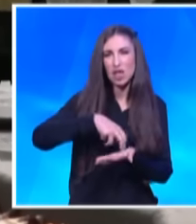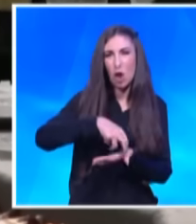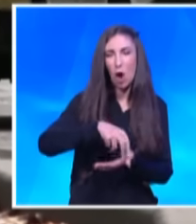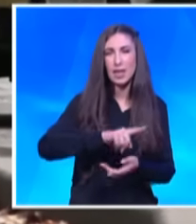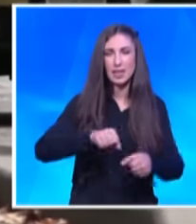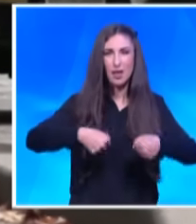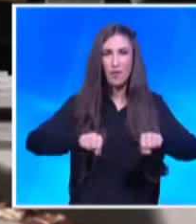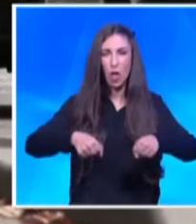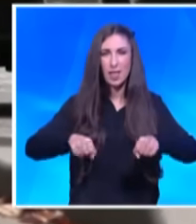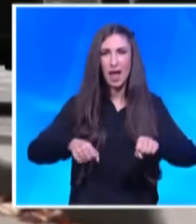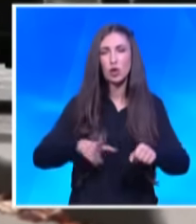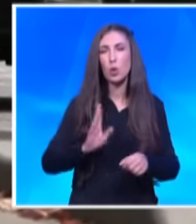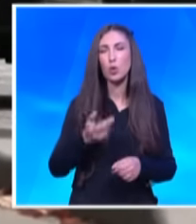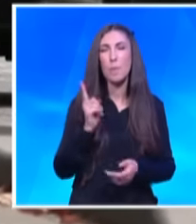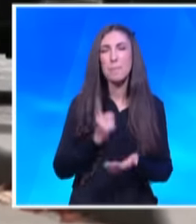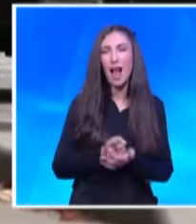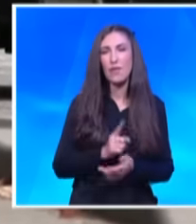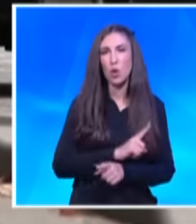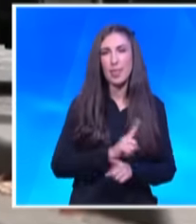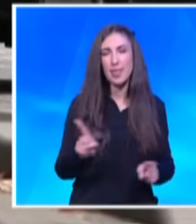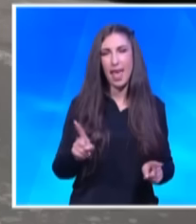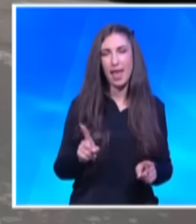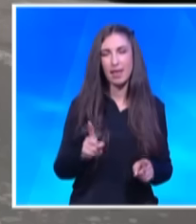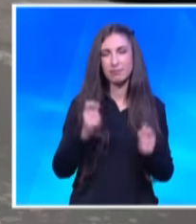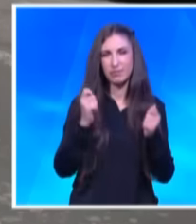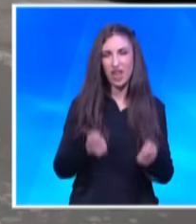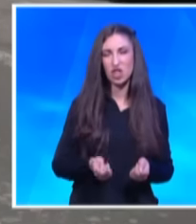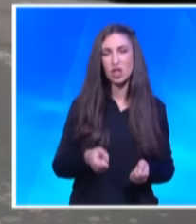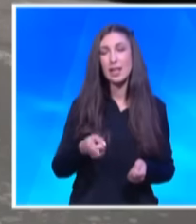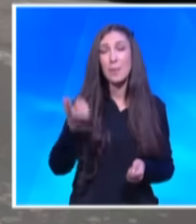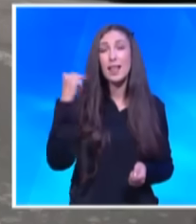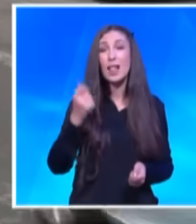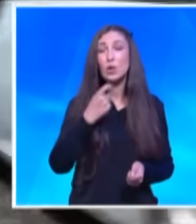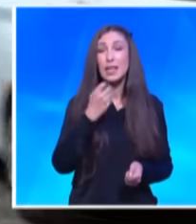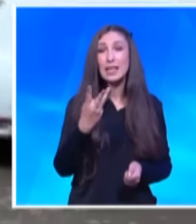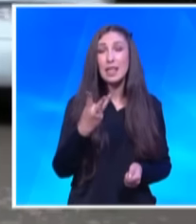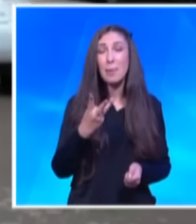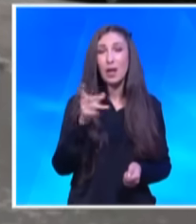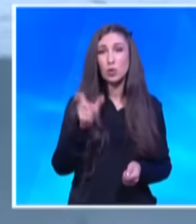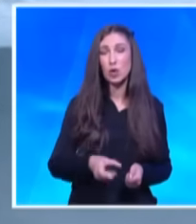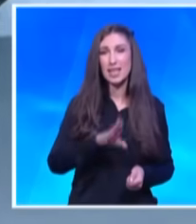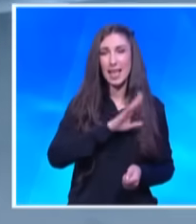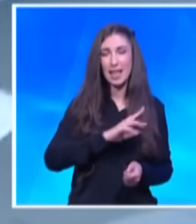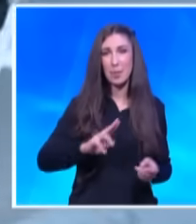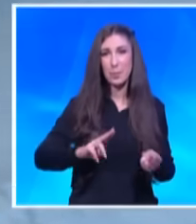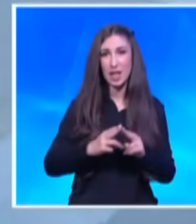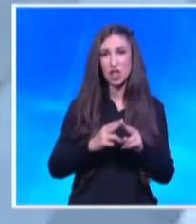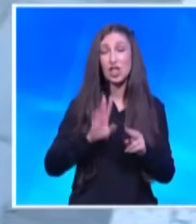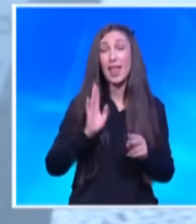и водачи, за които правилата не важат. Само за миналата година 3 души загинаха в Париж, а